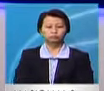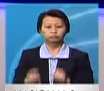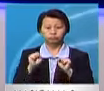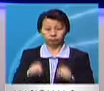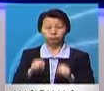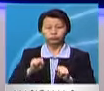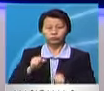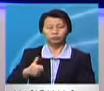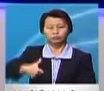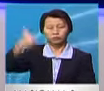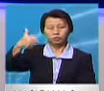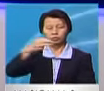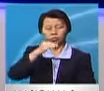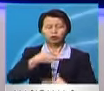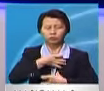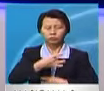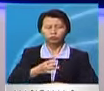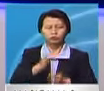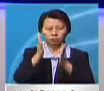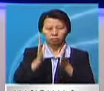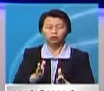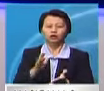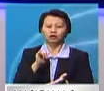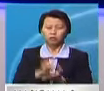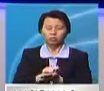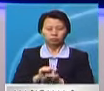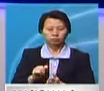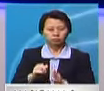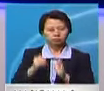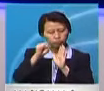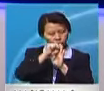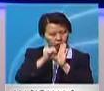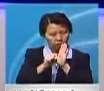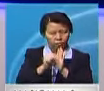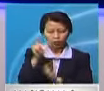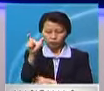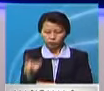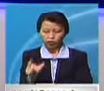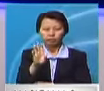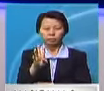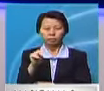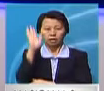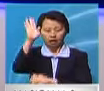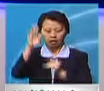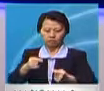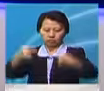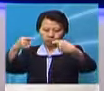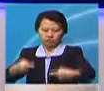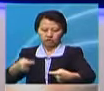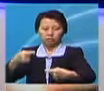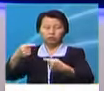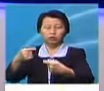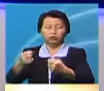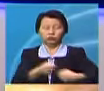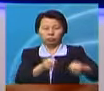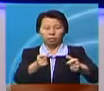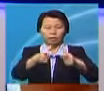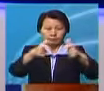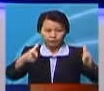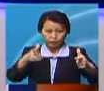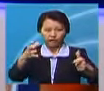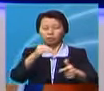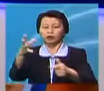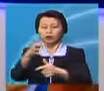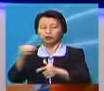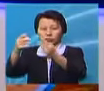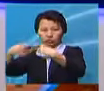Mampu menang dan disukai pengundi. Itu antara kriteria calon BN yang bakal bertanding pada PRK Sungai Besar dan Kuala Kangsar